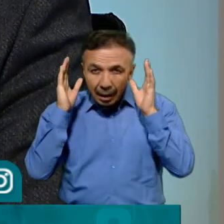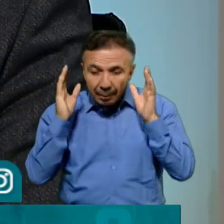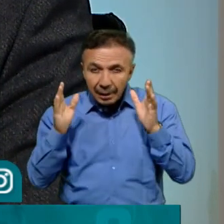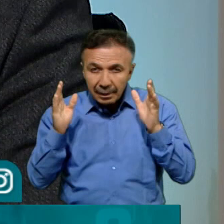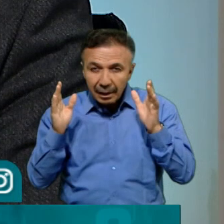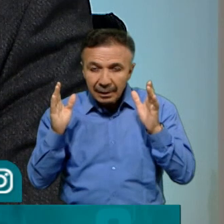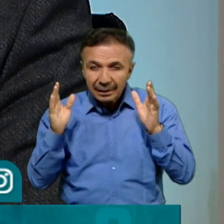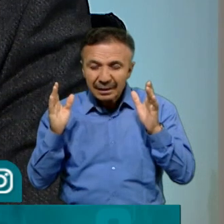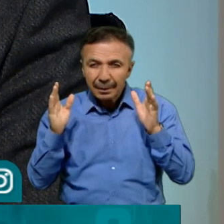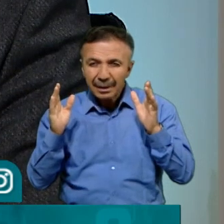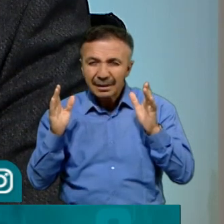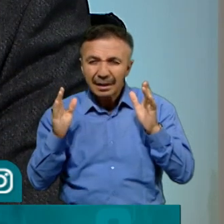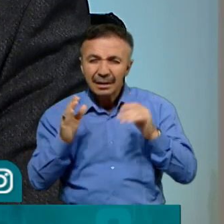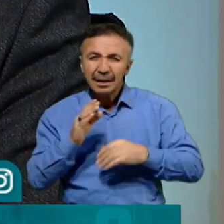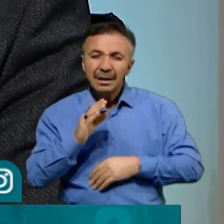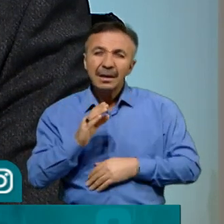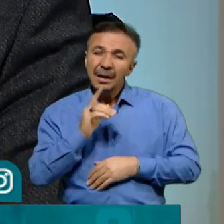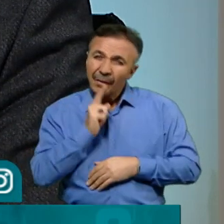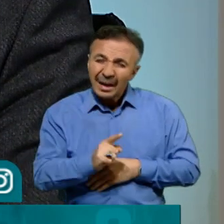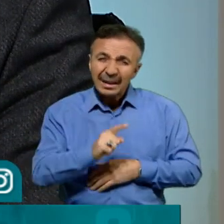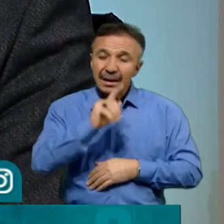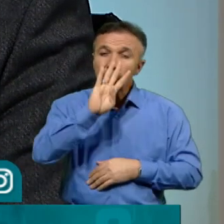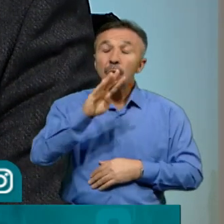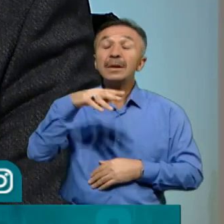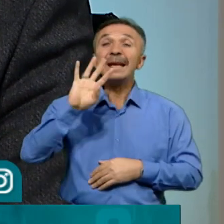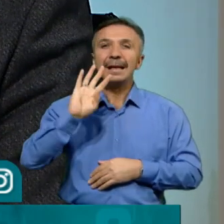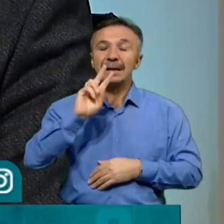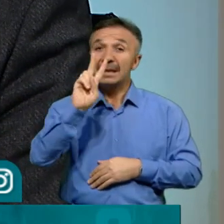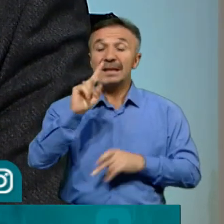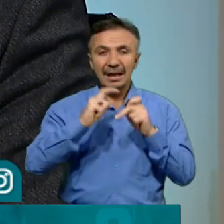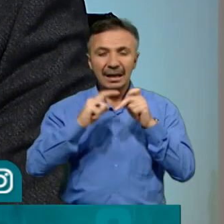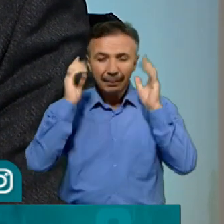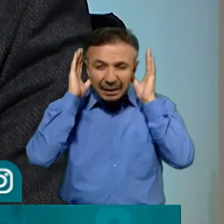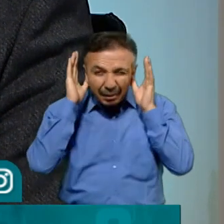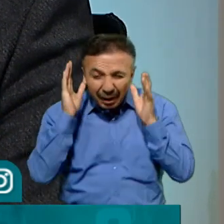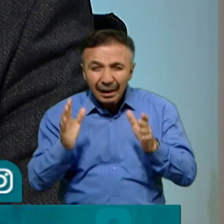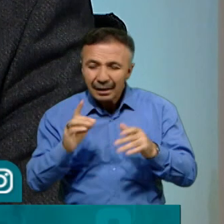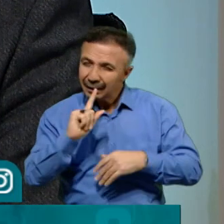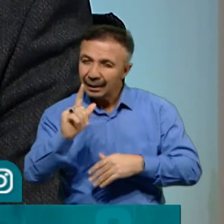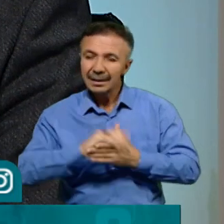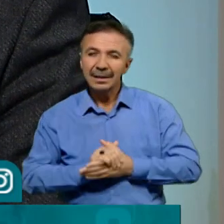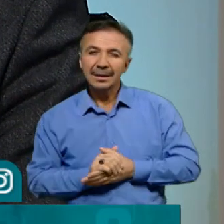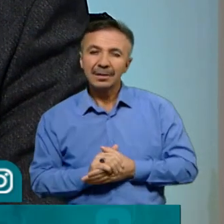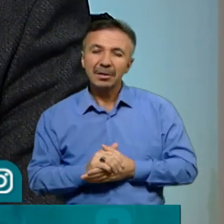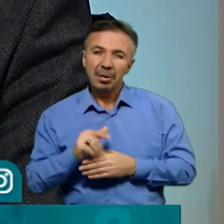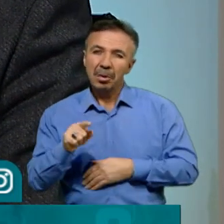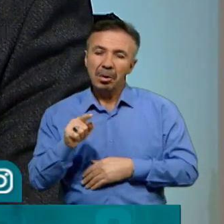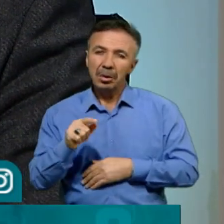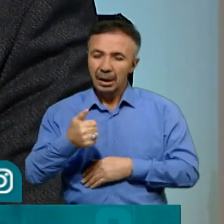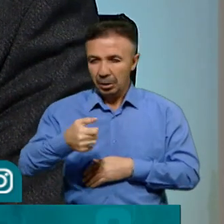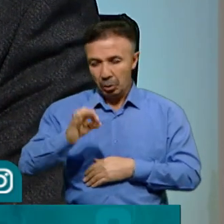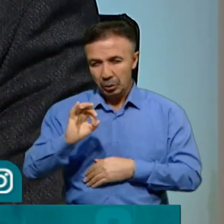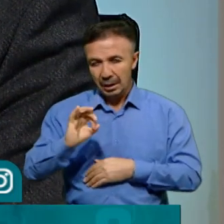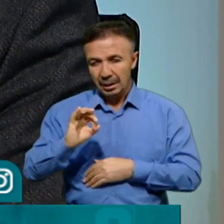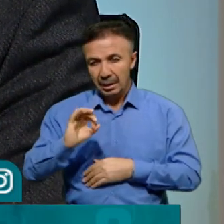seferi olarak kılmaları gerekmekte Çünkü onlar hem intikal halindeler hem de 90